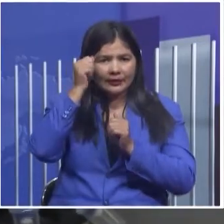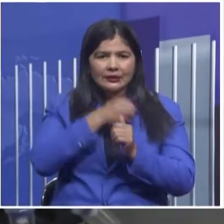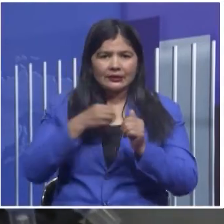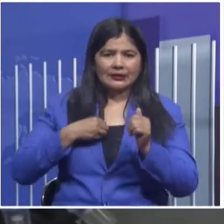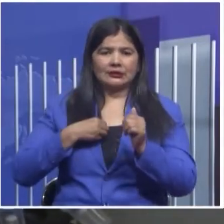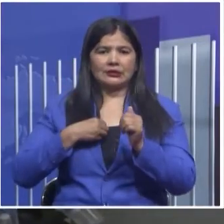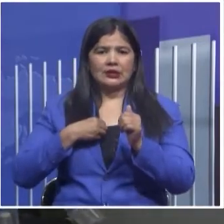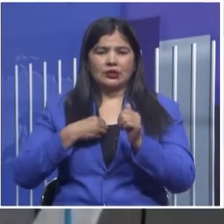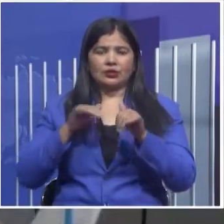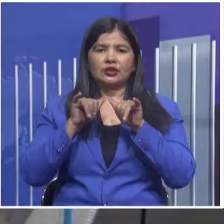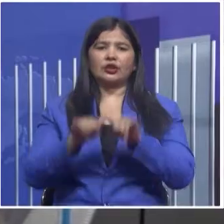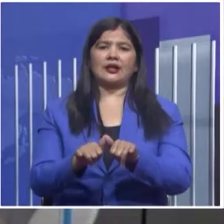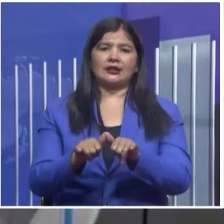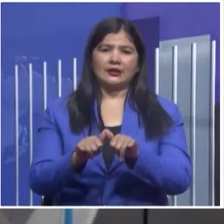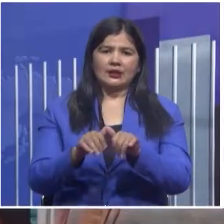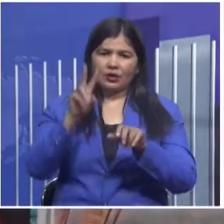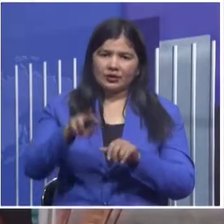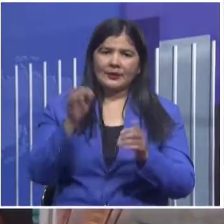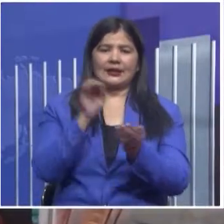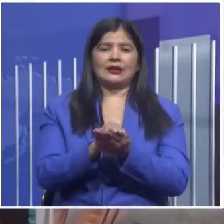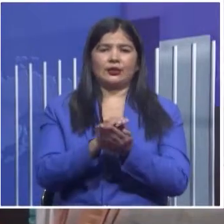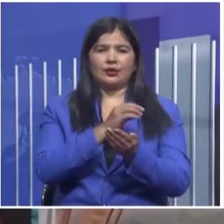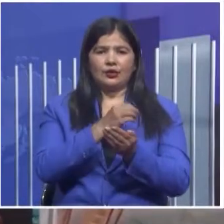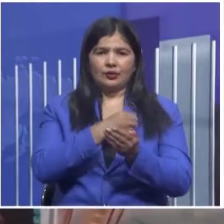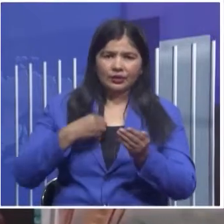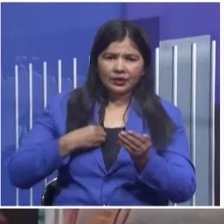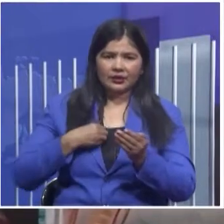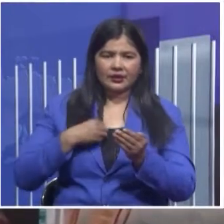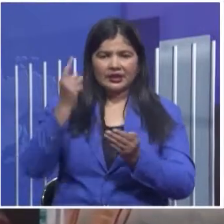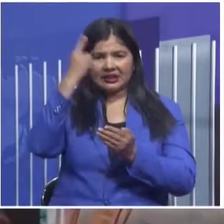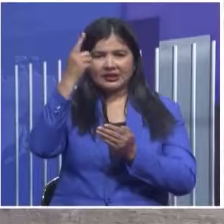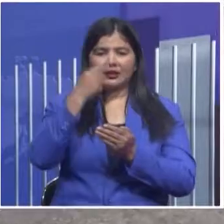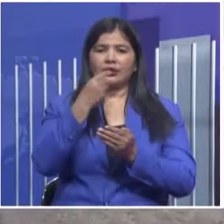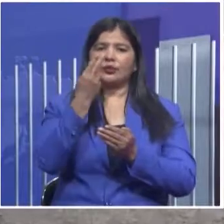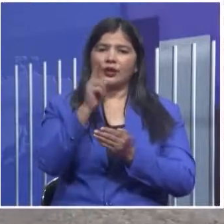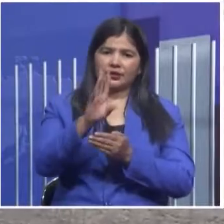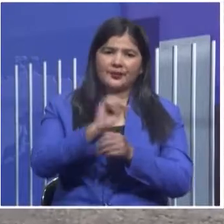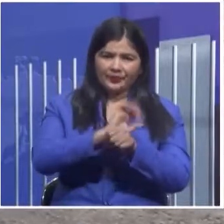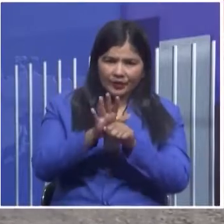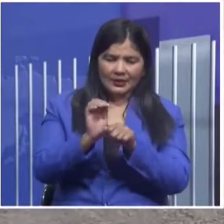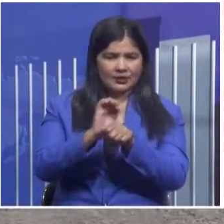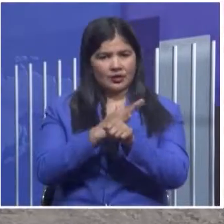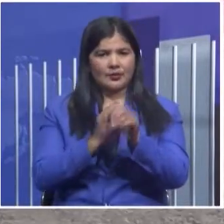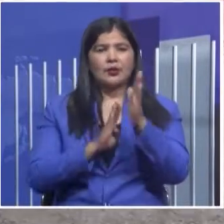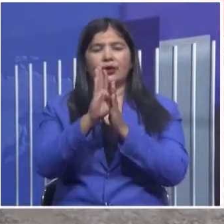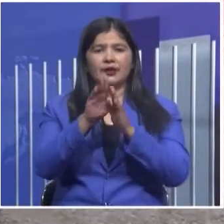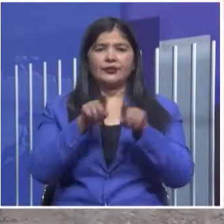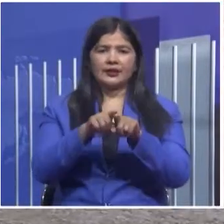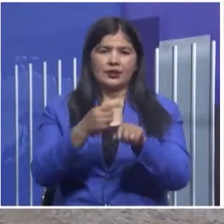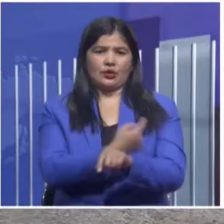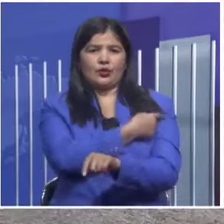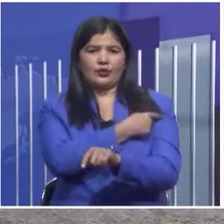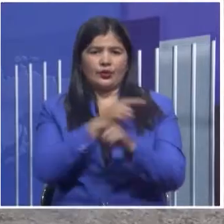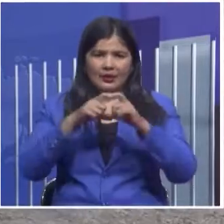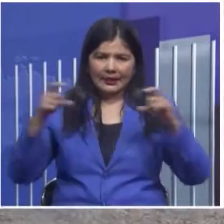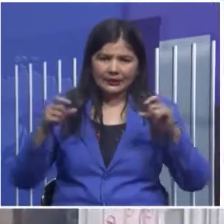टोली तयारी अवस्थामा राखिएको मेडिकल सुपरिन्टेन्डेन्ट डाक्टर इन्द्र ढकालले बताउनु भएको छ। कोरोना संक्रमण बढे पनि अहिले खोप